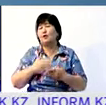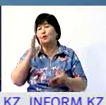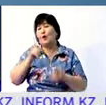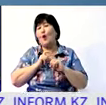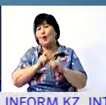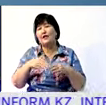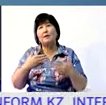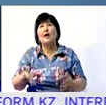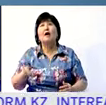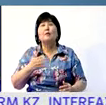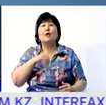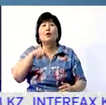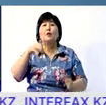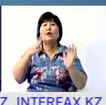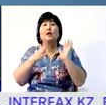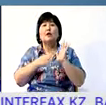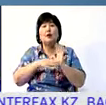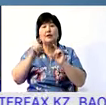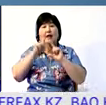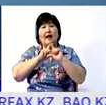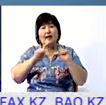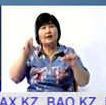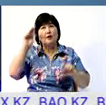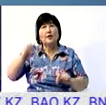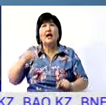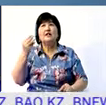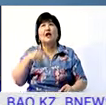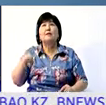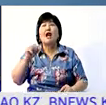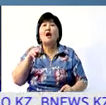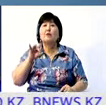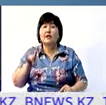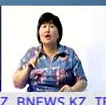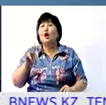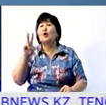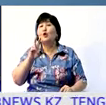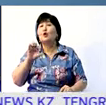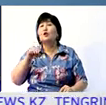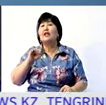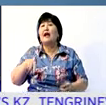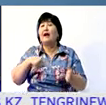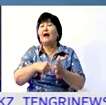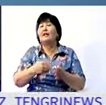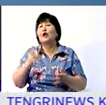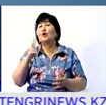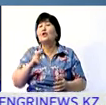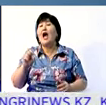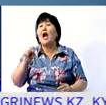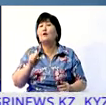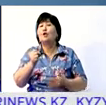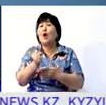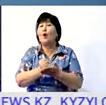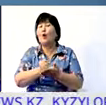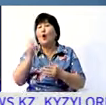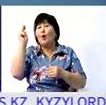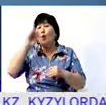беремін. Мен номер 9-ші Бельминовец лицейінің оқушысы Шарип Дамирмін. Нұрсұлтан қаласында өткен Нұрсұлтан Әбішұлы Назарбаев қорының